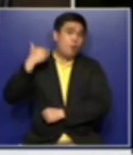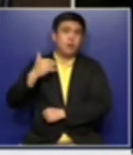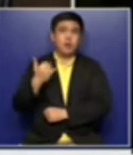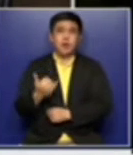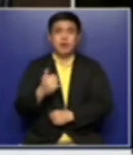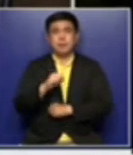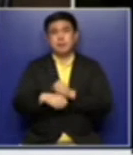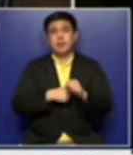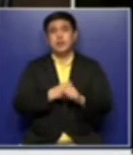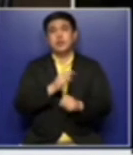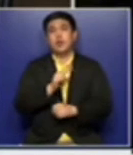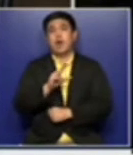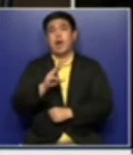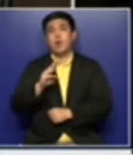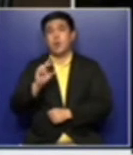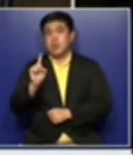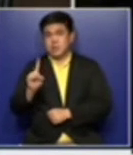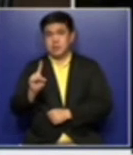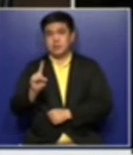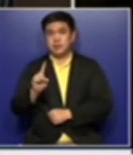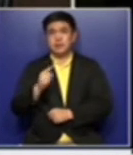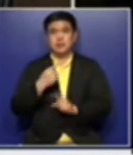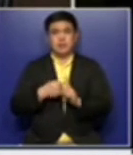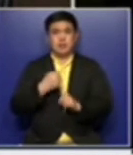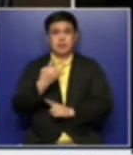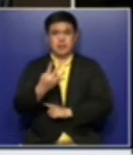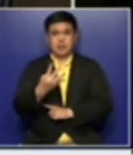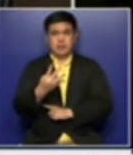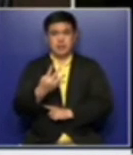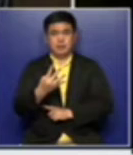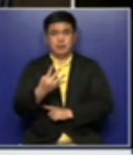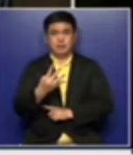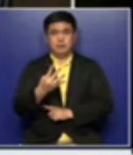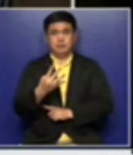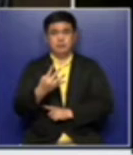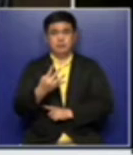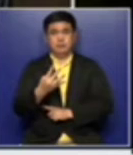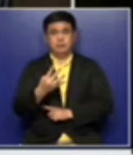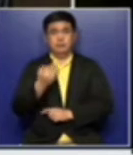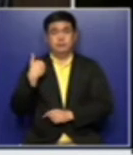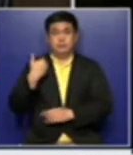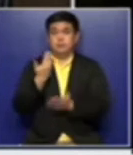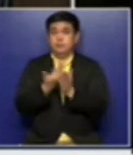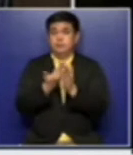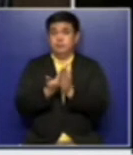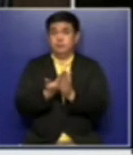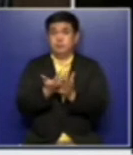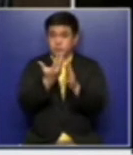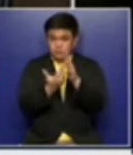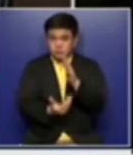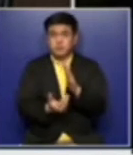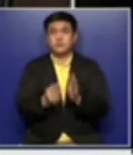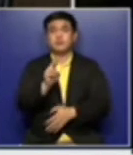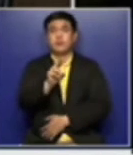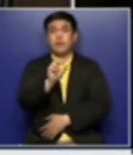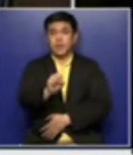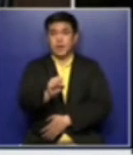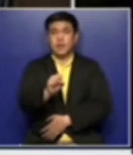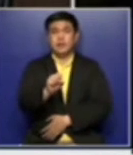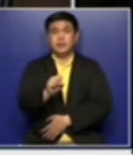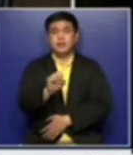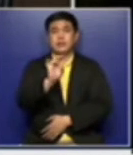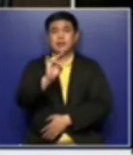พ.ศ. 2561เมษายนจะมียอดเงินคงคลัง